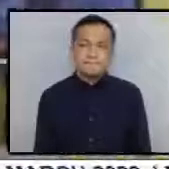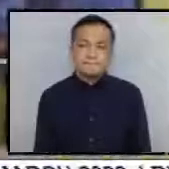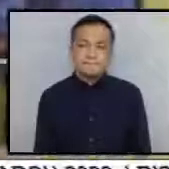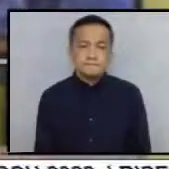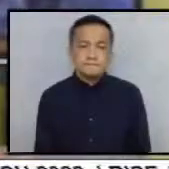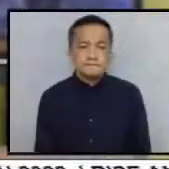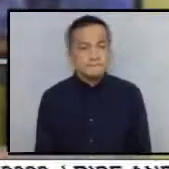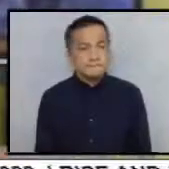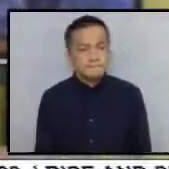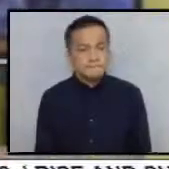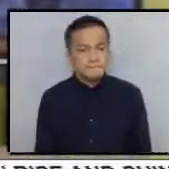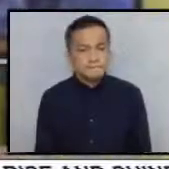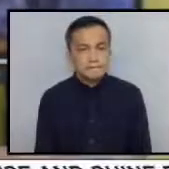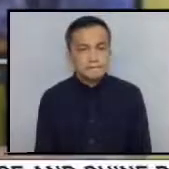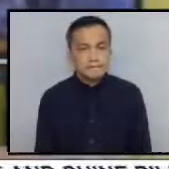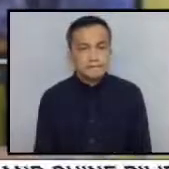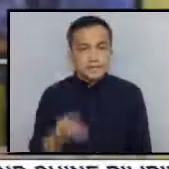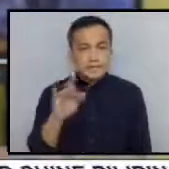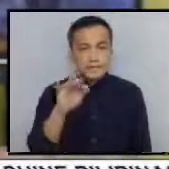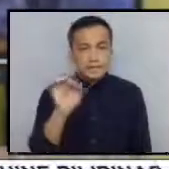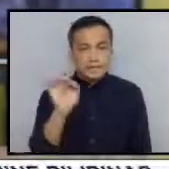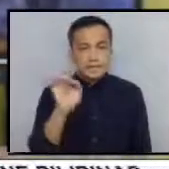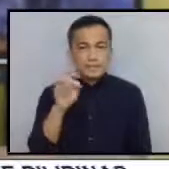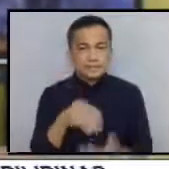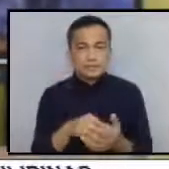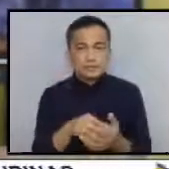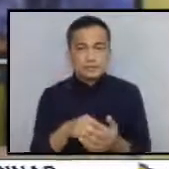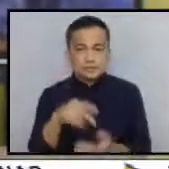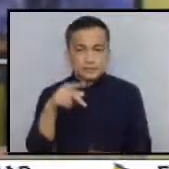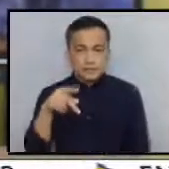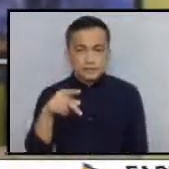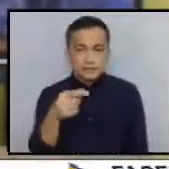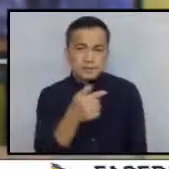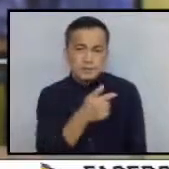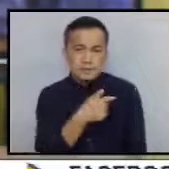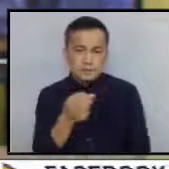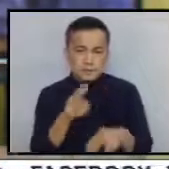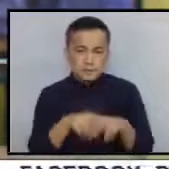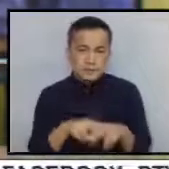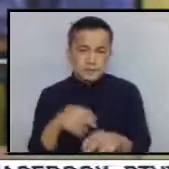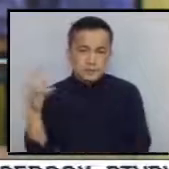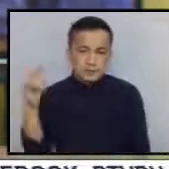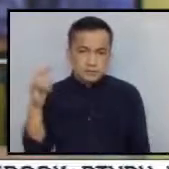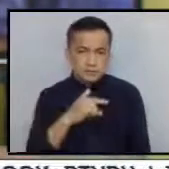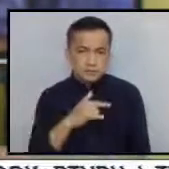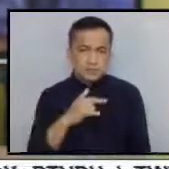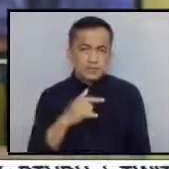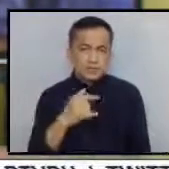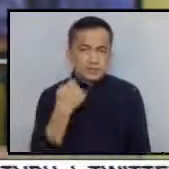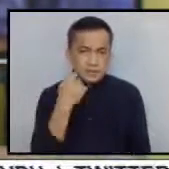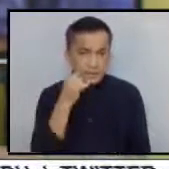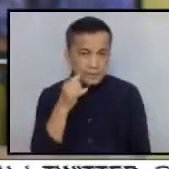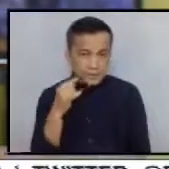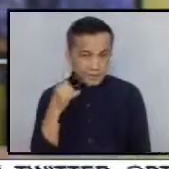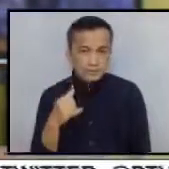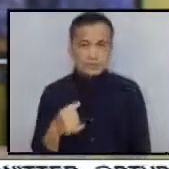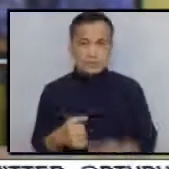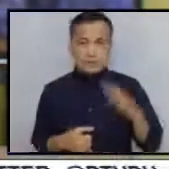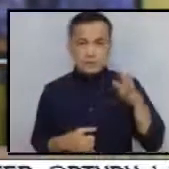Higit 800,000 doses ng karagdagang Pfizer vaccine ang dumating sa Pilipinas kagabi. Ito na ikaapat na